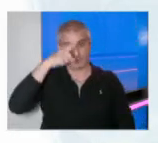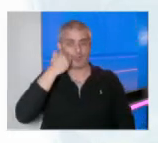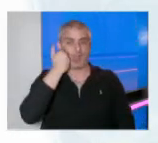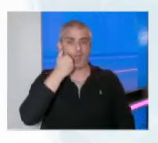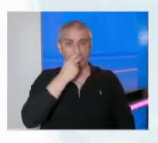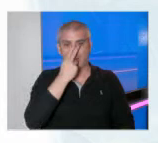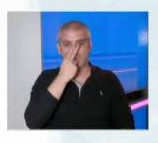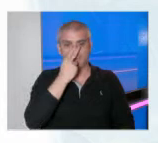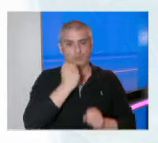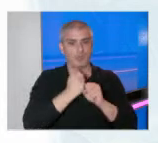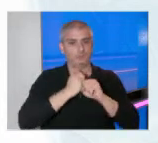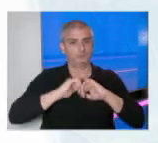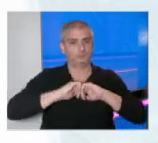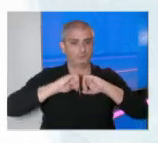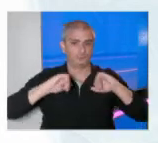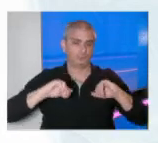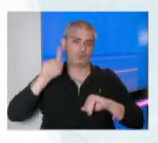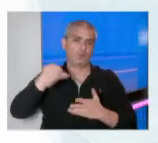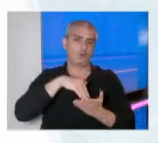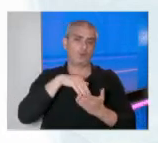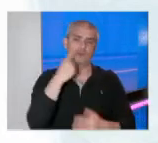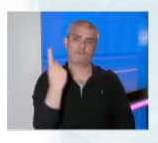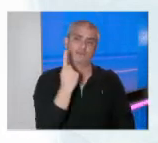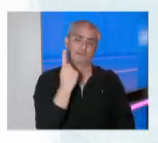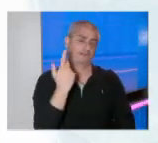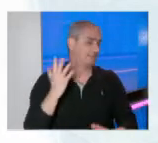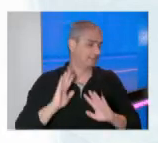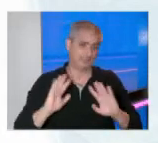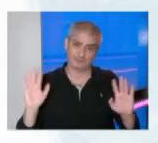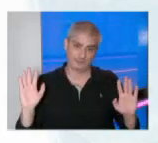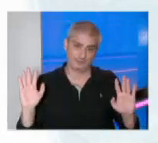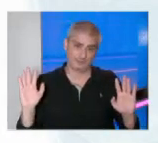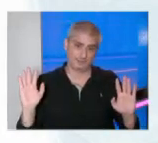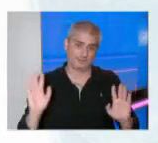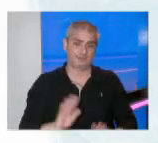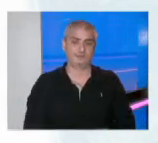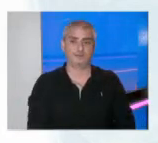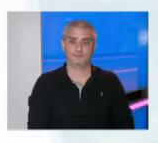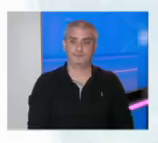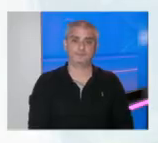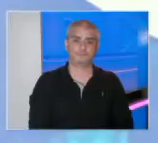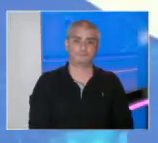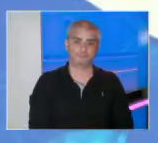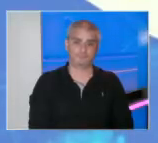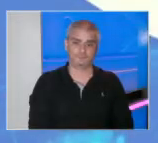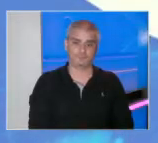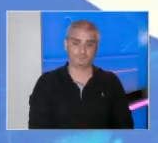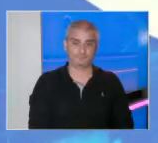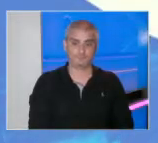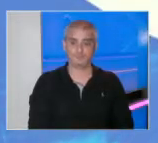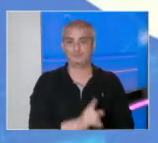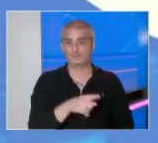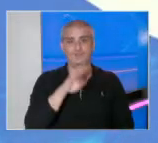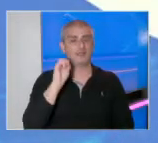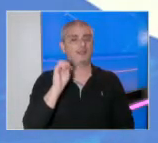שחווה להם לנסות אפרד ומשול שהוא הכתובת. זה שמרית מאיר. מתי טוכפלד,